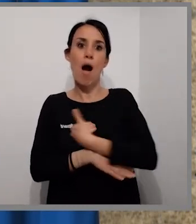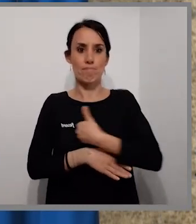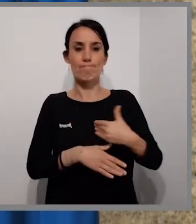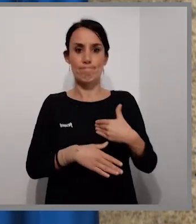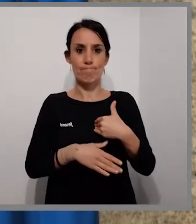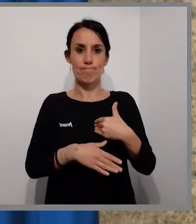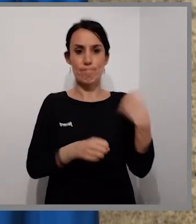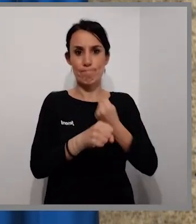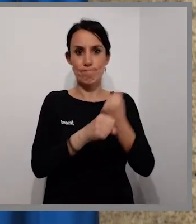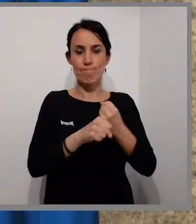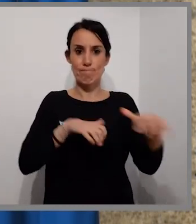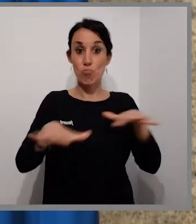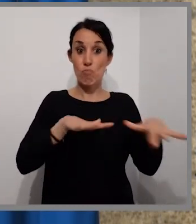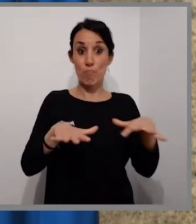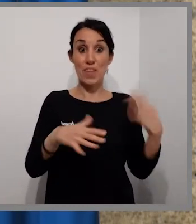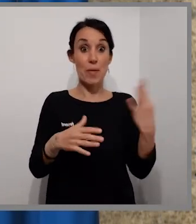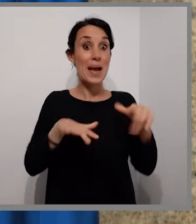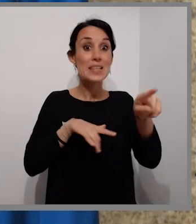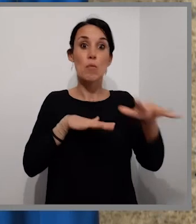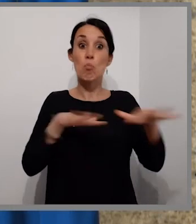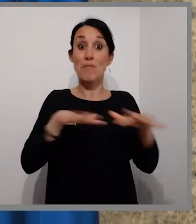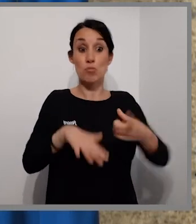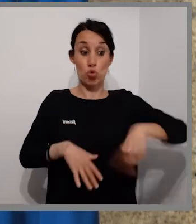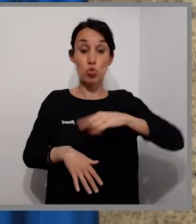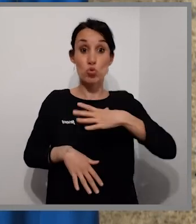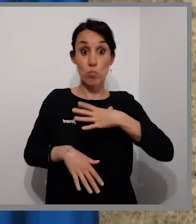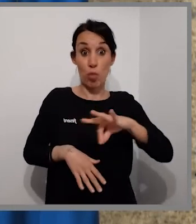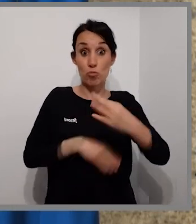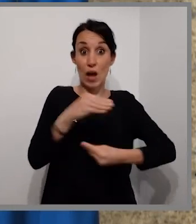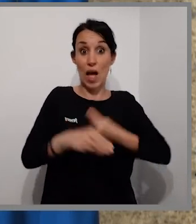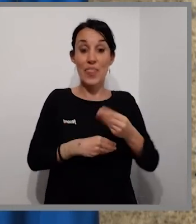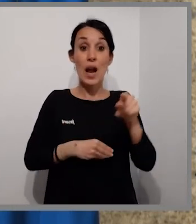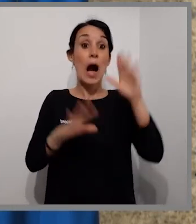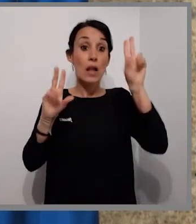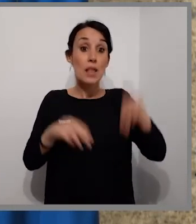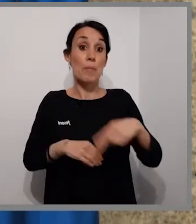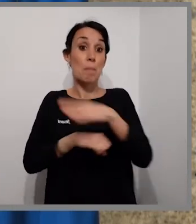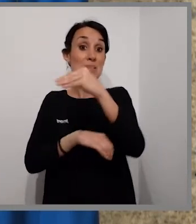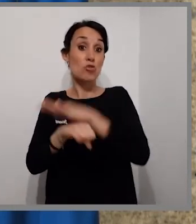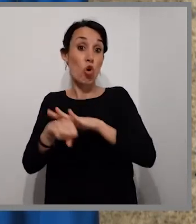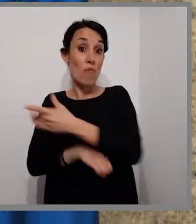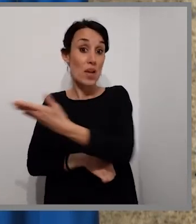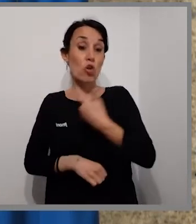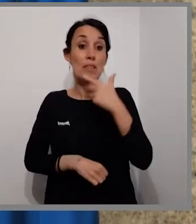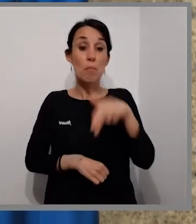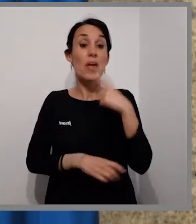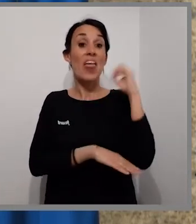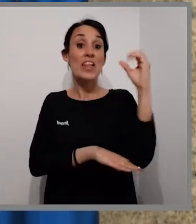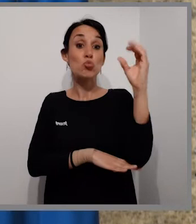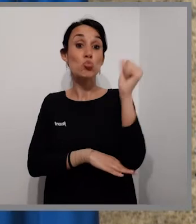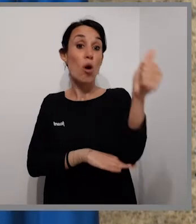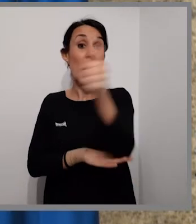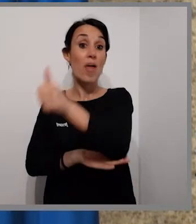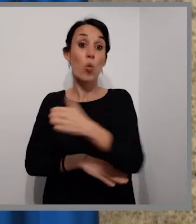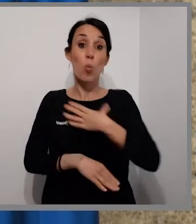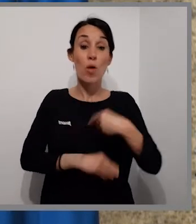aquesta pandèmia. Aquest és el moviment que podem fer nosaltres. Del que avui també parlava el president del govern és que cada un en els seus